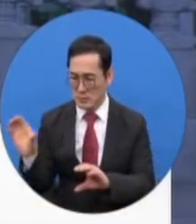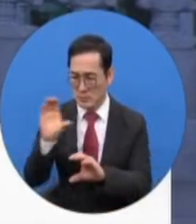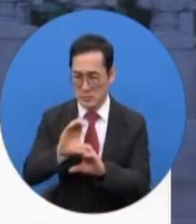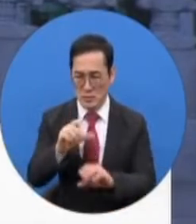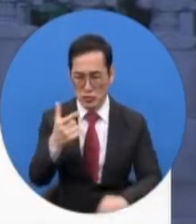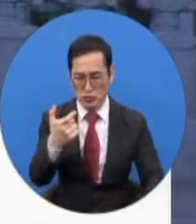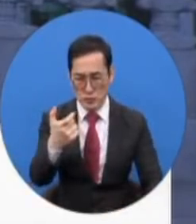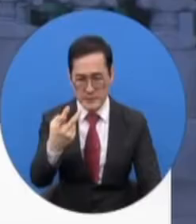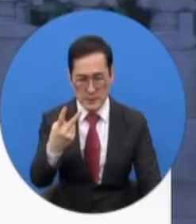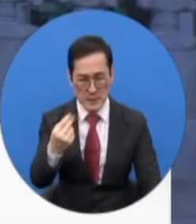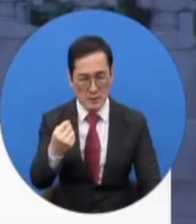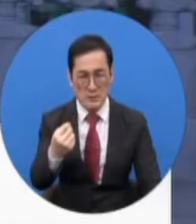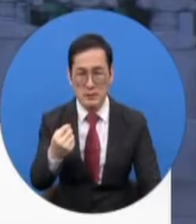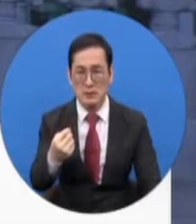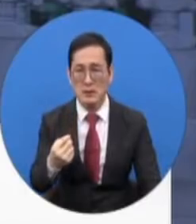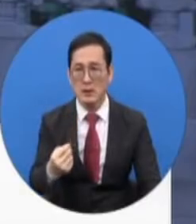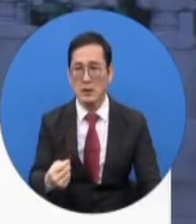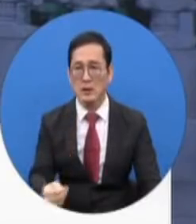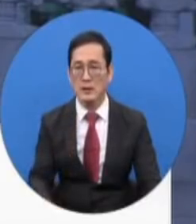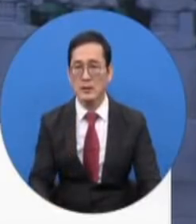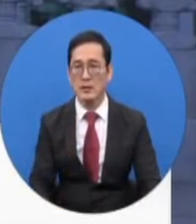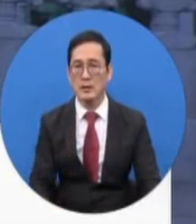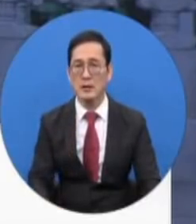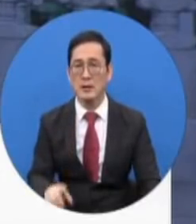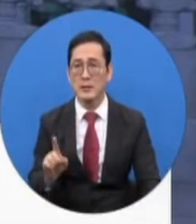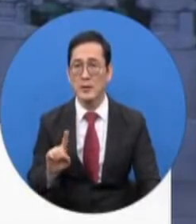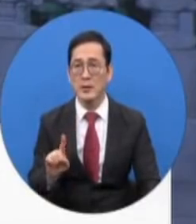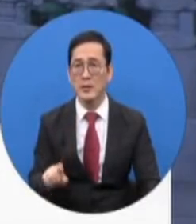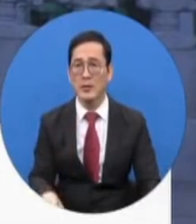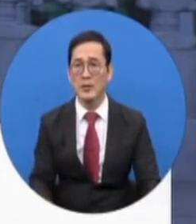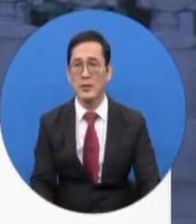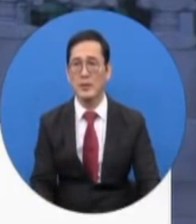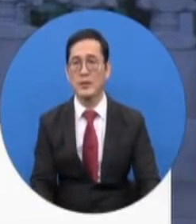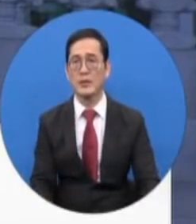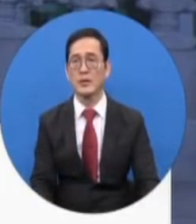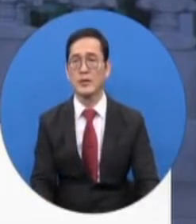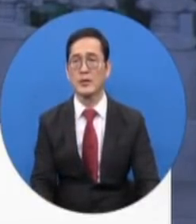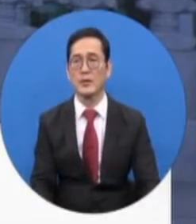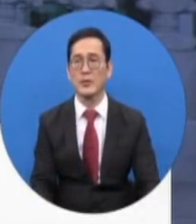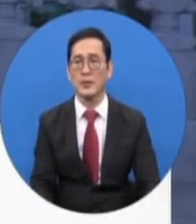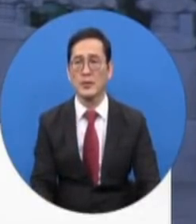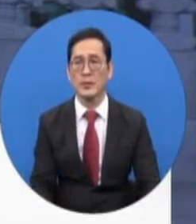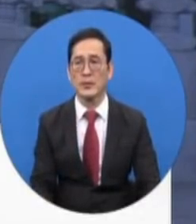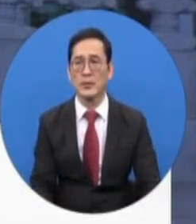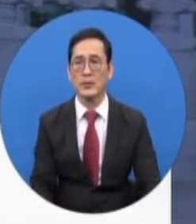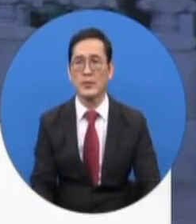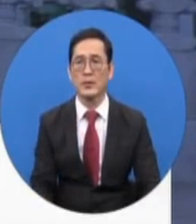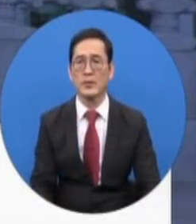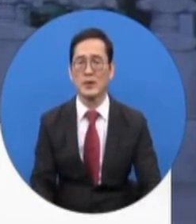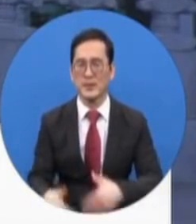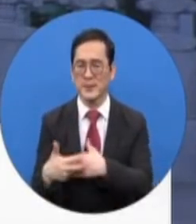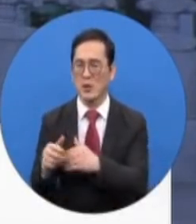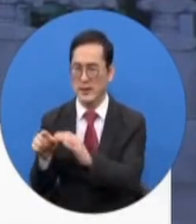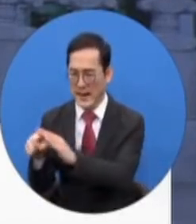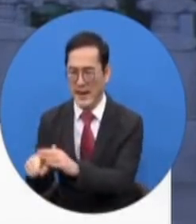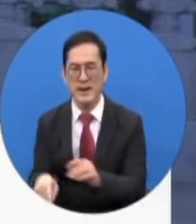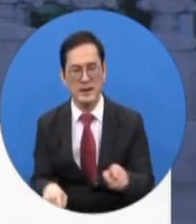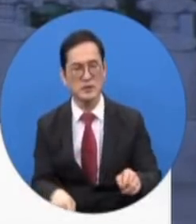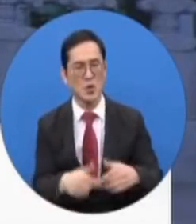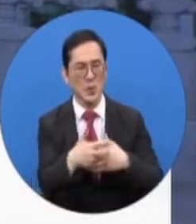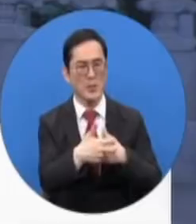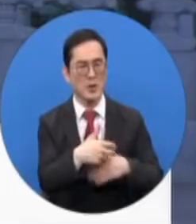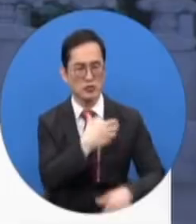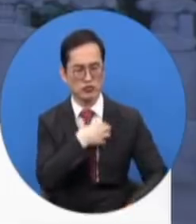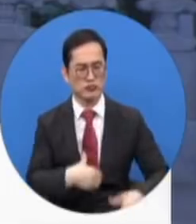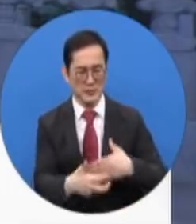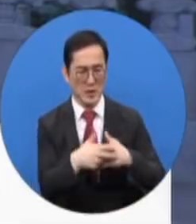하룻밤 새 코로나 확진자가 증가한 건 아닐 것이고 결국은 그만큼 많은 확진자가 동네 병의원에서도 확진 양성을 받을